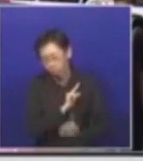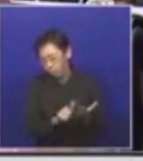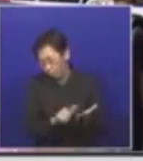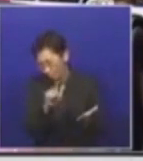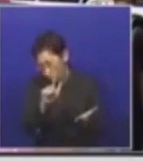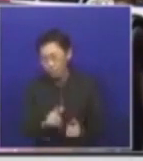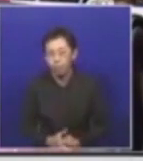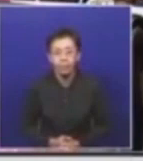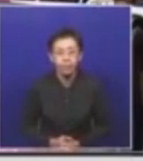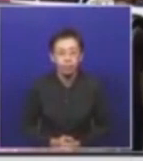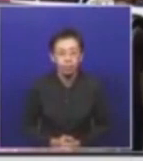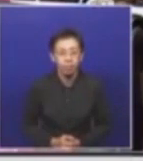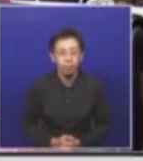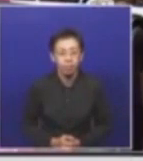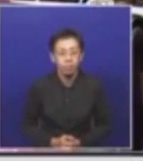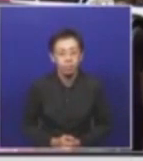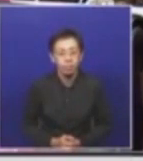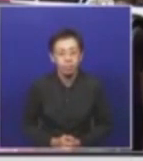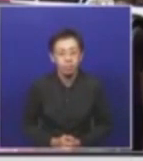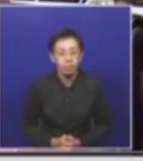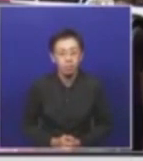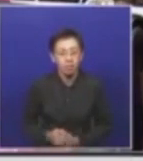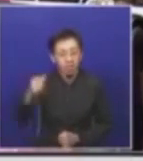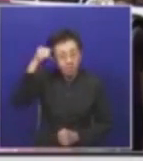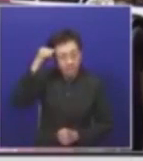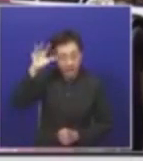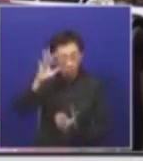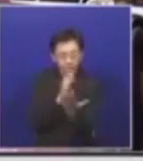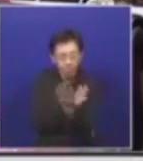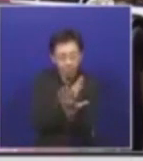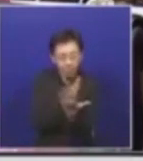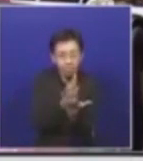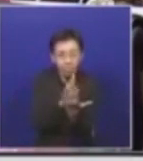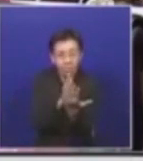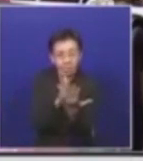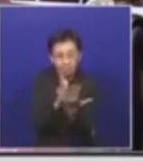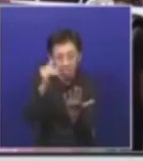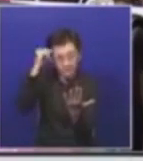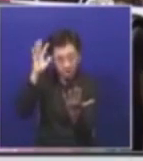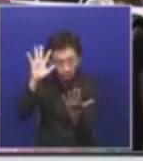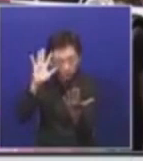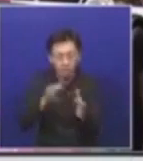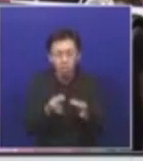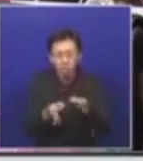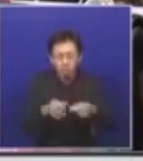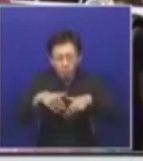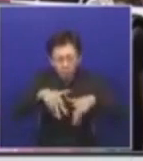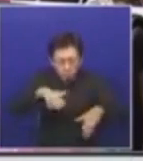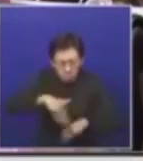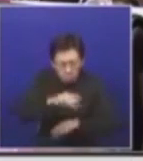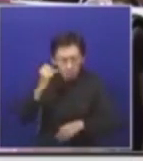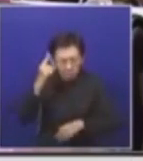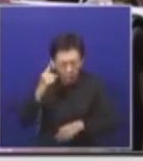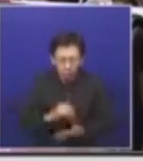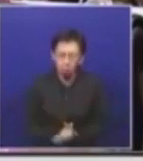านประธานครับ5วันนี้กลุ่มก้อนความคิดผมขออนุญาตเนื่องจากต้องพูดให้ชาวบ้านฟังด้วยเข้าใจด้วยมันเป็นเรื่องยากม